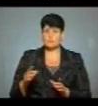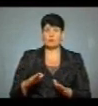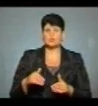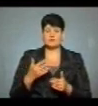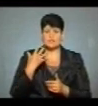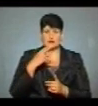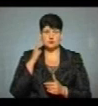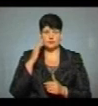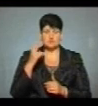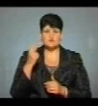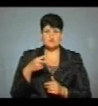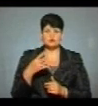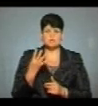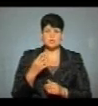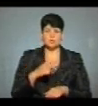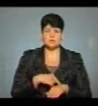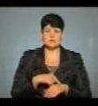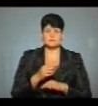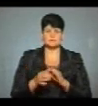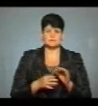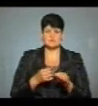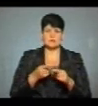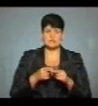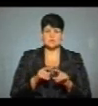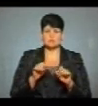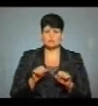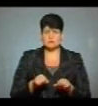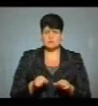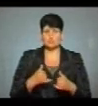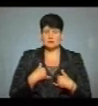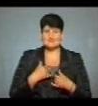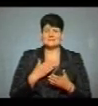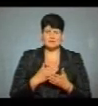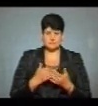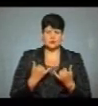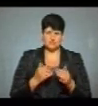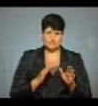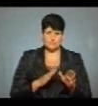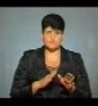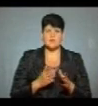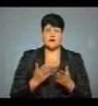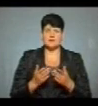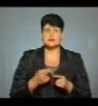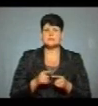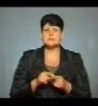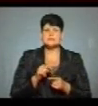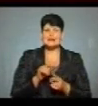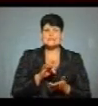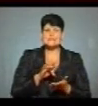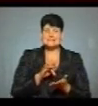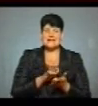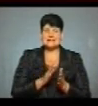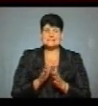подавати гарячу воду 24 години на добу. Технічні можливості в нас зараз і на сьогодні є, але оця центральна